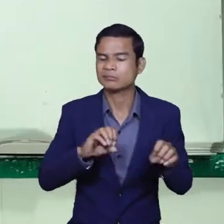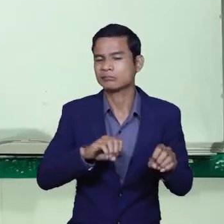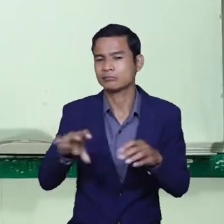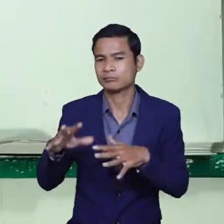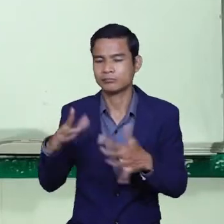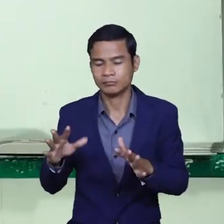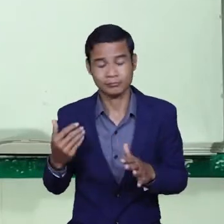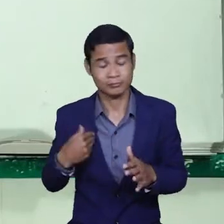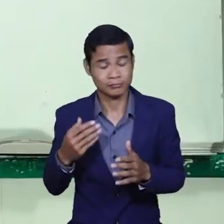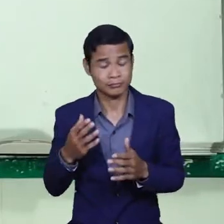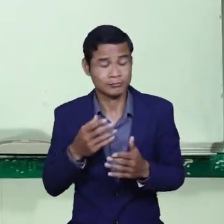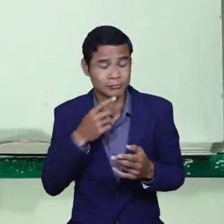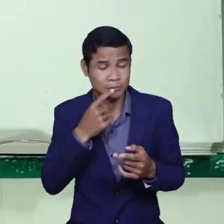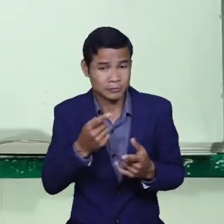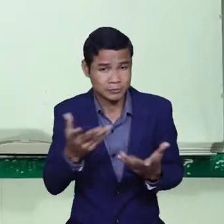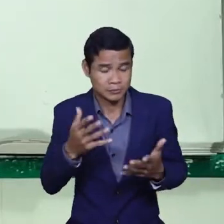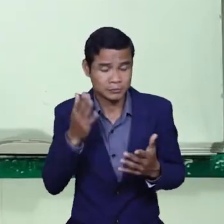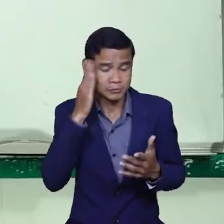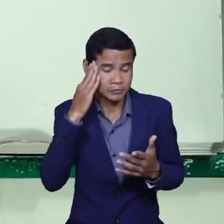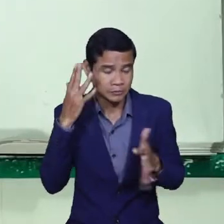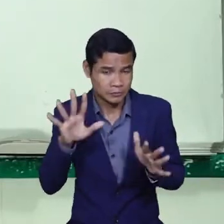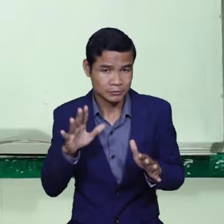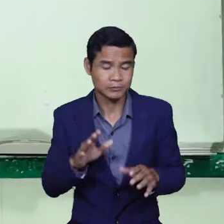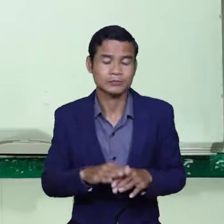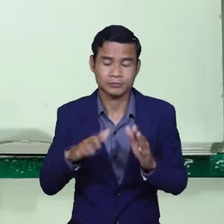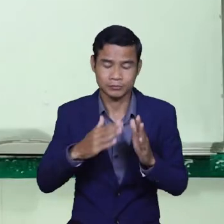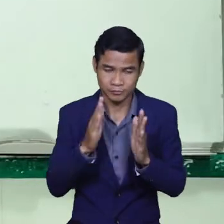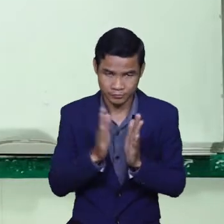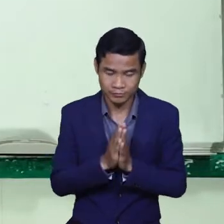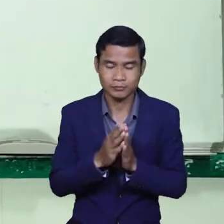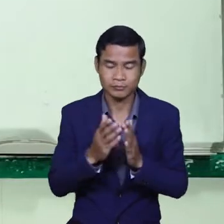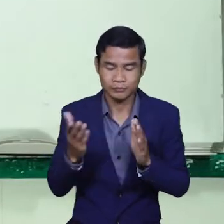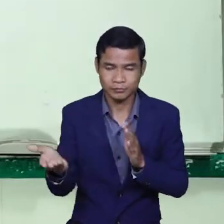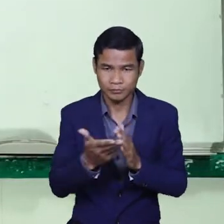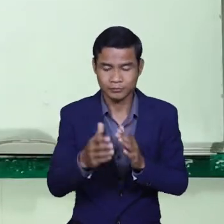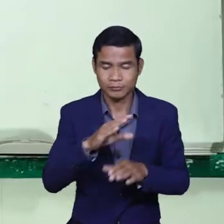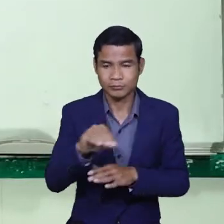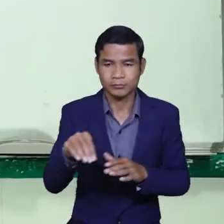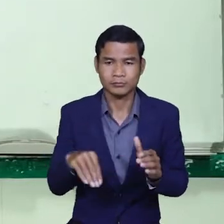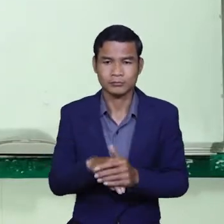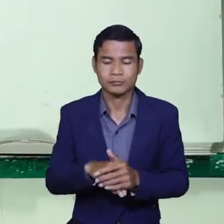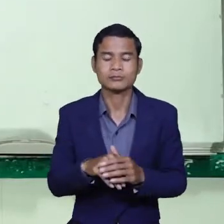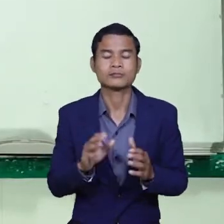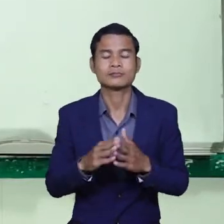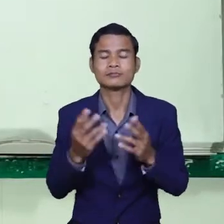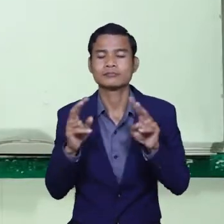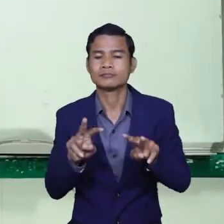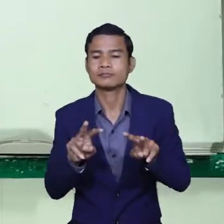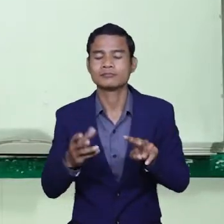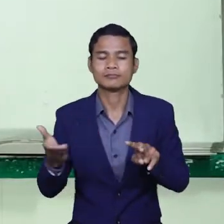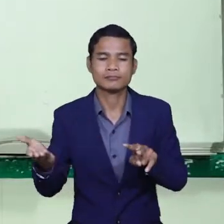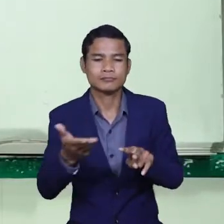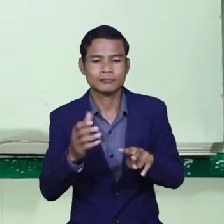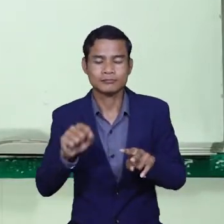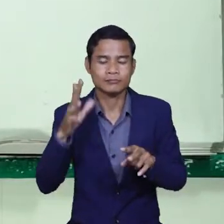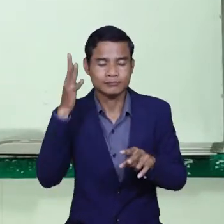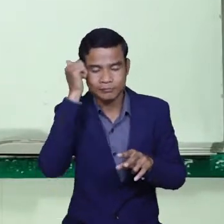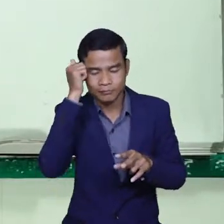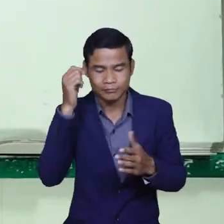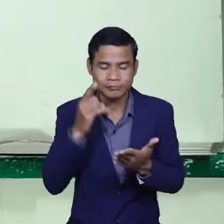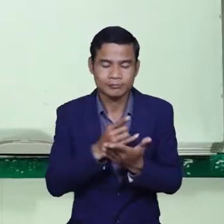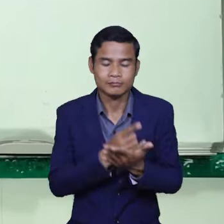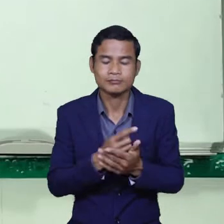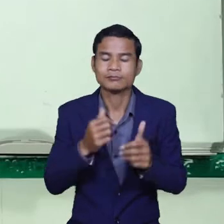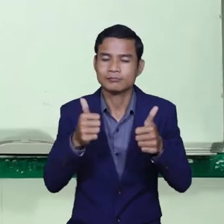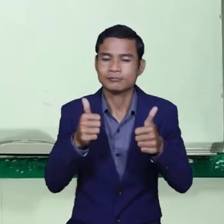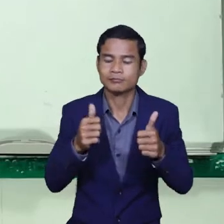វាដូចម្តេចខ្លះទៅកូនបានដឹងហើយណាកូនណាចាអរគុណច្រើនកូនកូនទាំងអស់គ្នាចាអញ្ចឹងឃើញថាកូនកូនទាំងអស់គ្នាគឺចងចាំចាំមេរៀនចារ